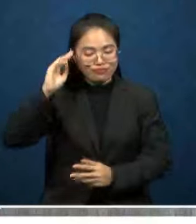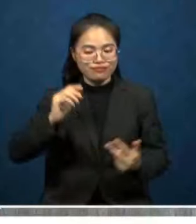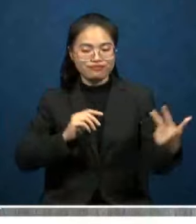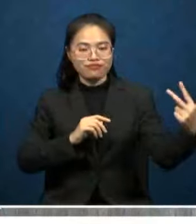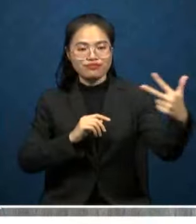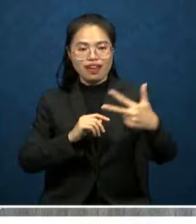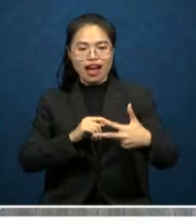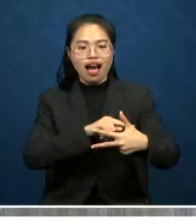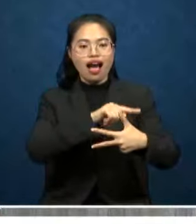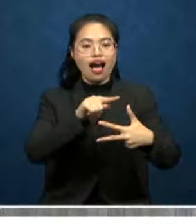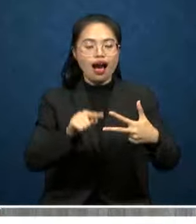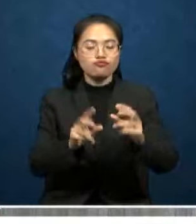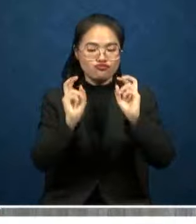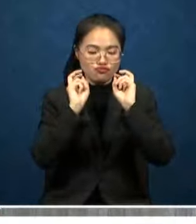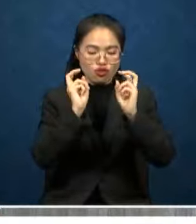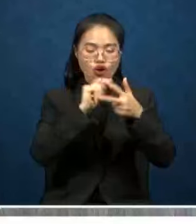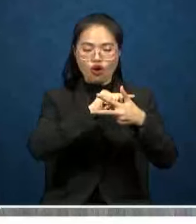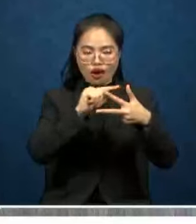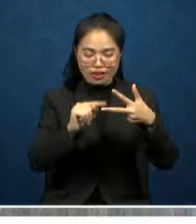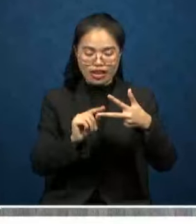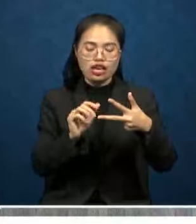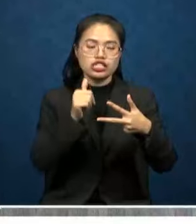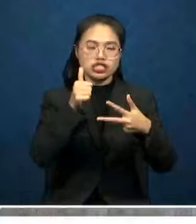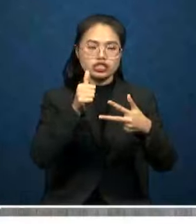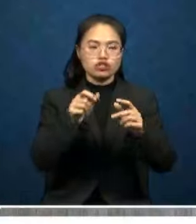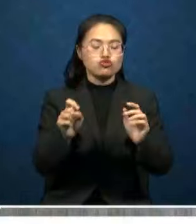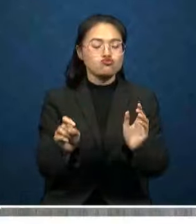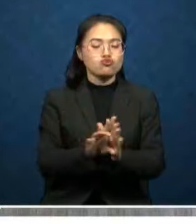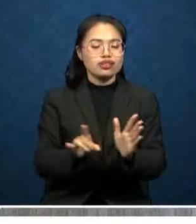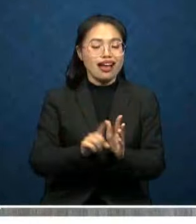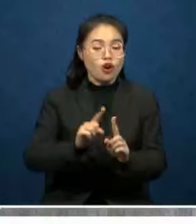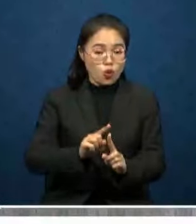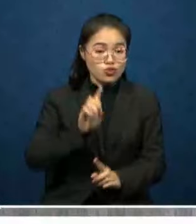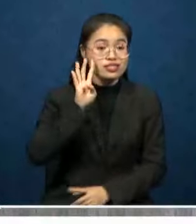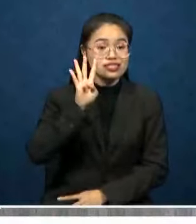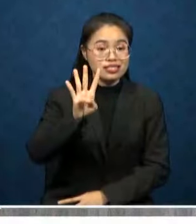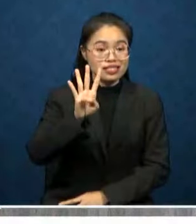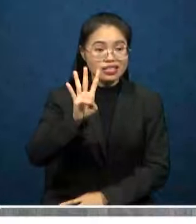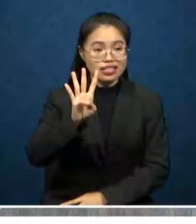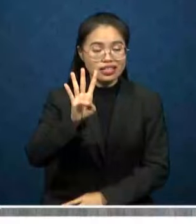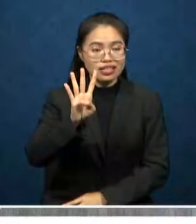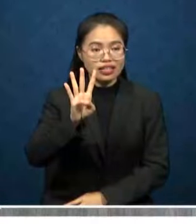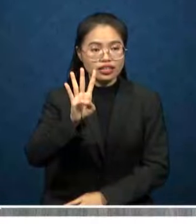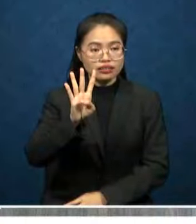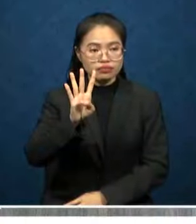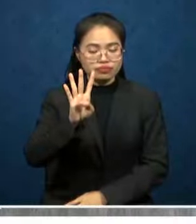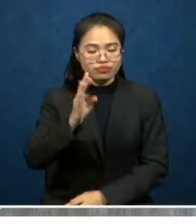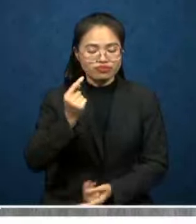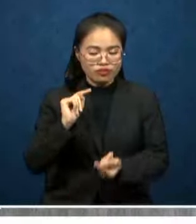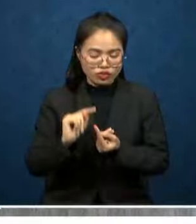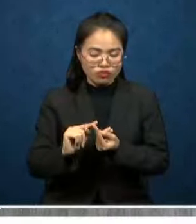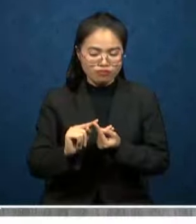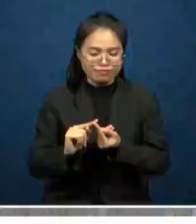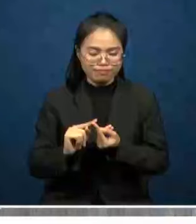เยครับเป็นเรื่องที่ที่ดีมากสุดท้ายครับท่านประธานฮผมว่าจะไม่แตะเรื่องส่วนตัวท่าน